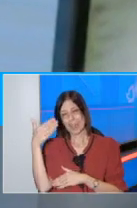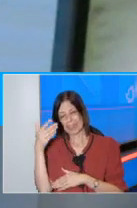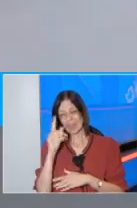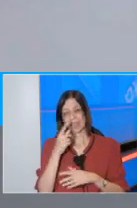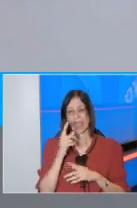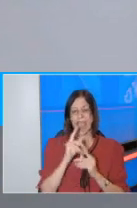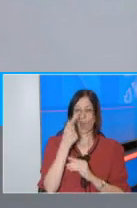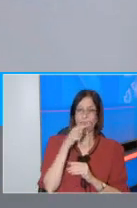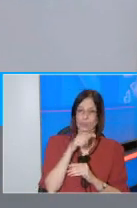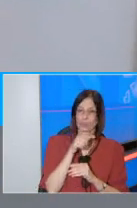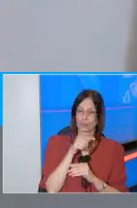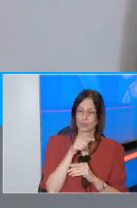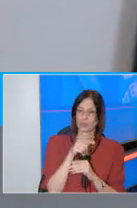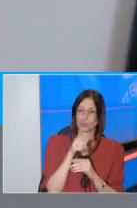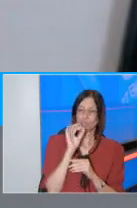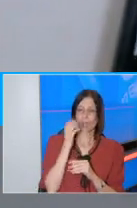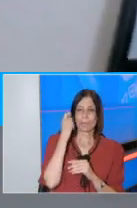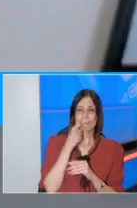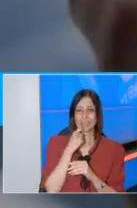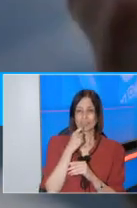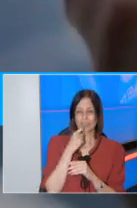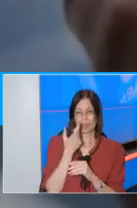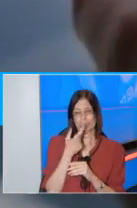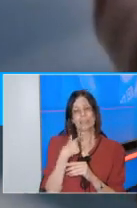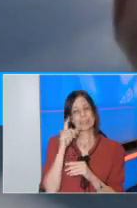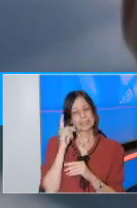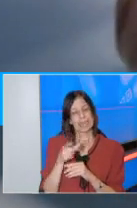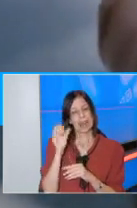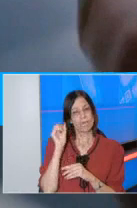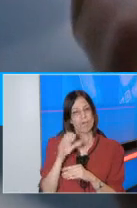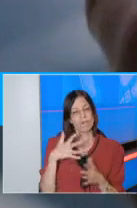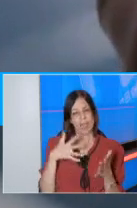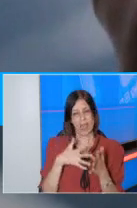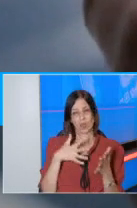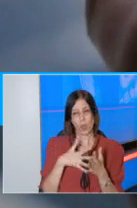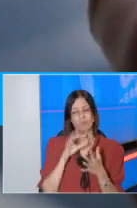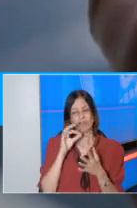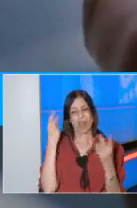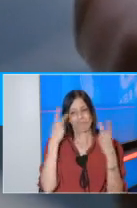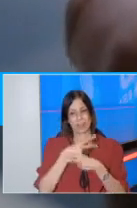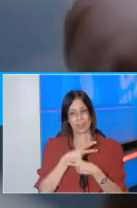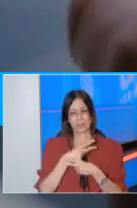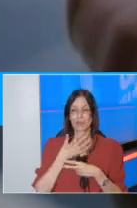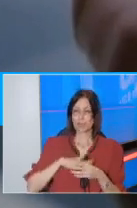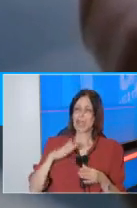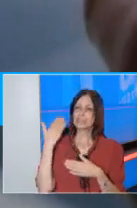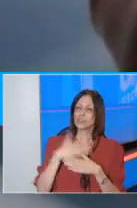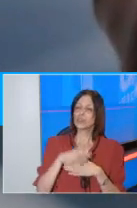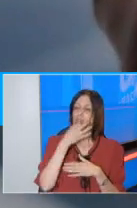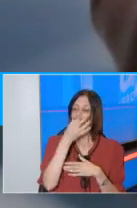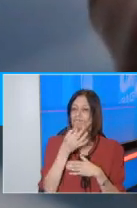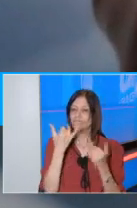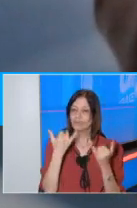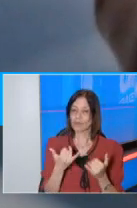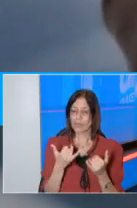לאירוע שהוא פשע חד משמעי, צריך לבוא ולחקור את האירוע לעומק כדי להבין. אני רוצה לסיום גם לשאול אולי